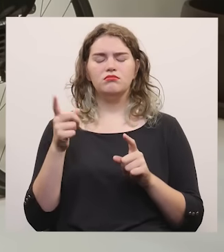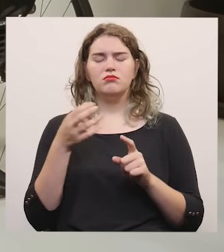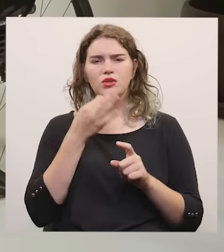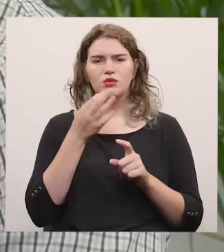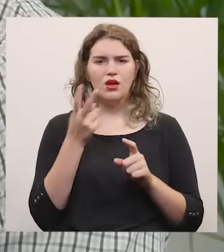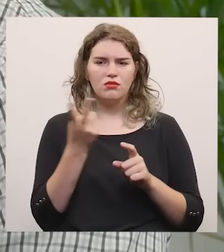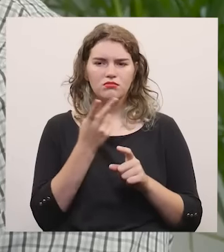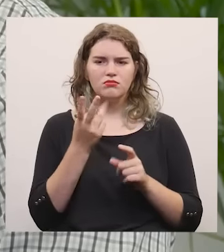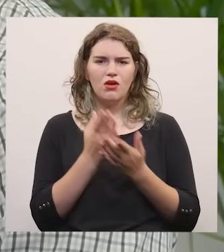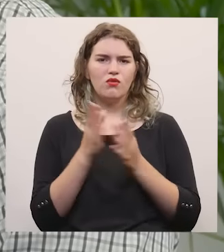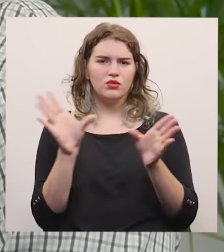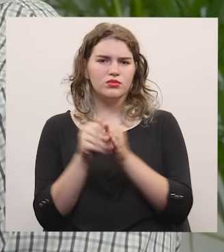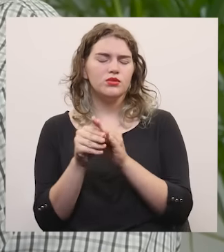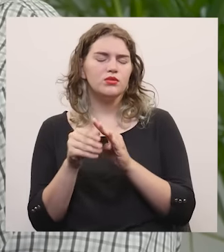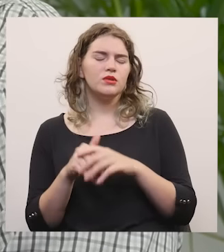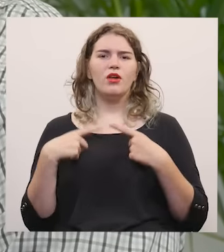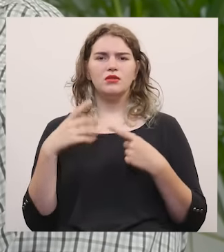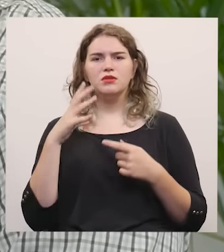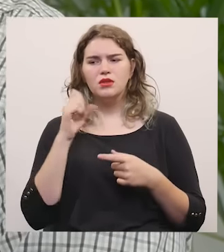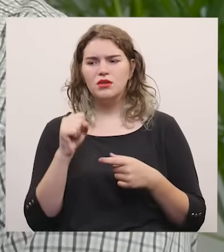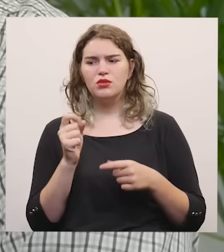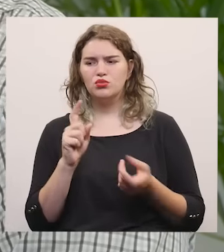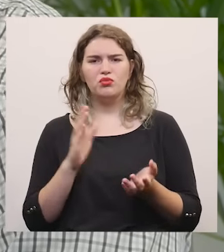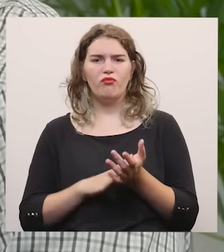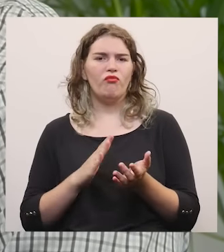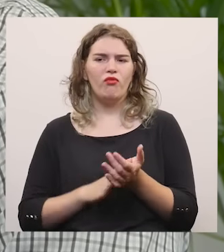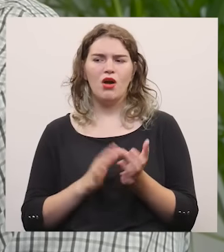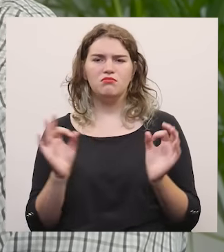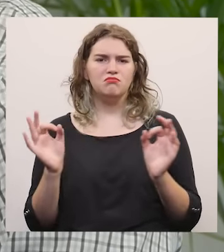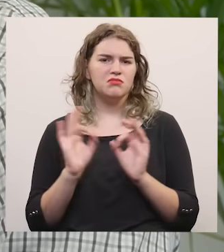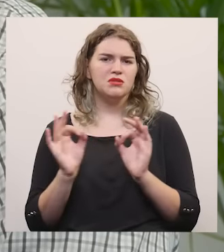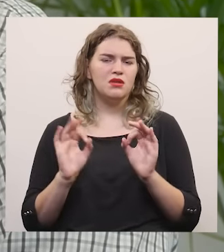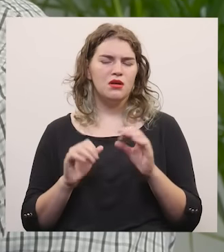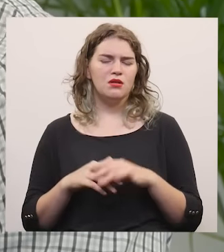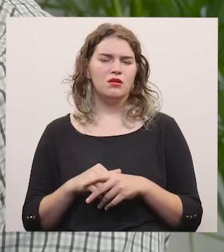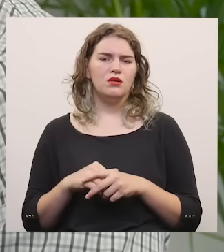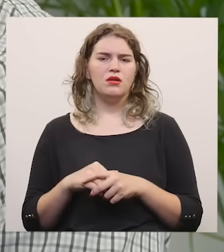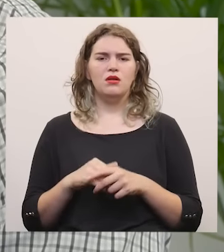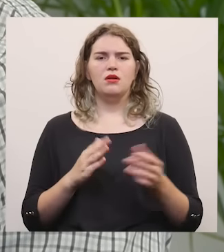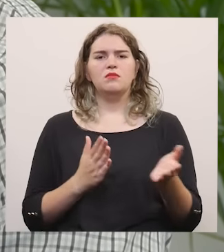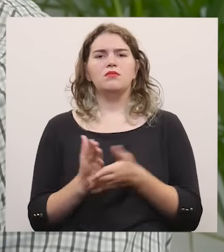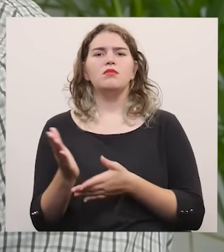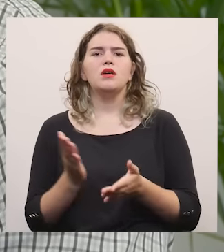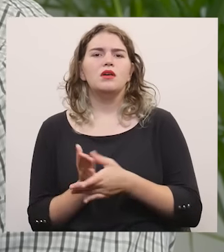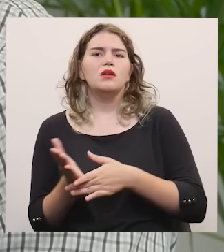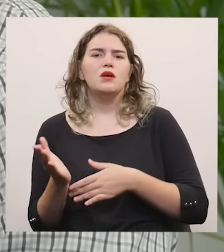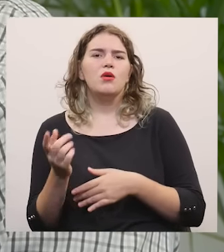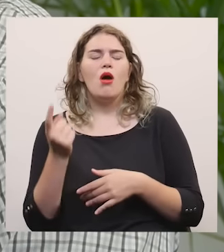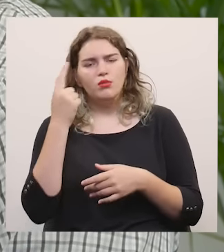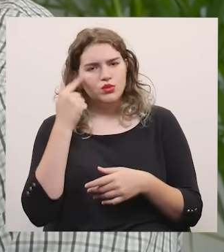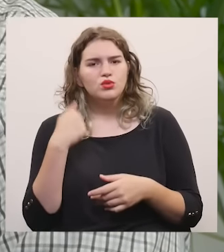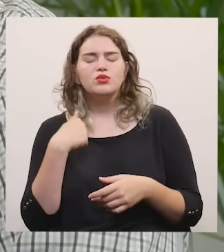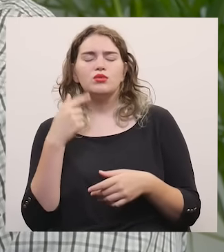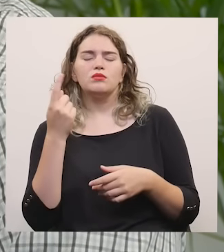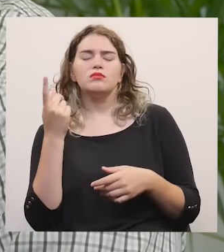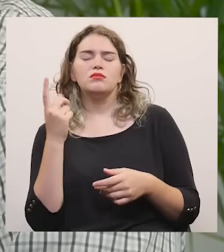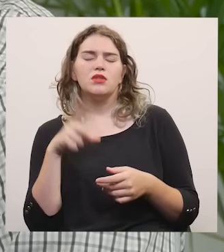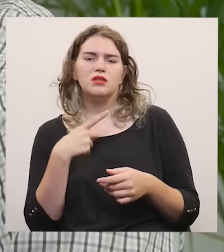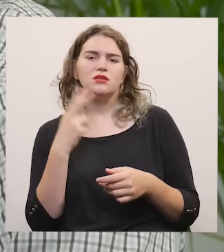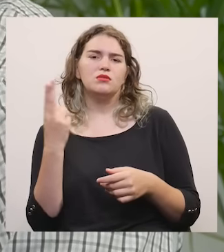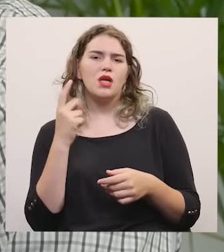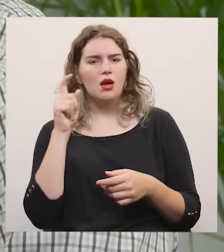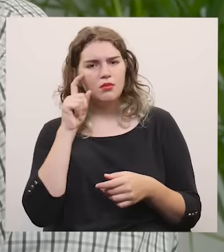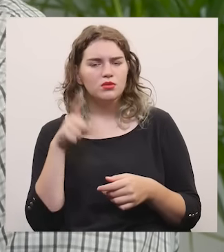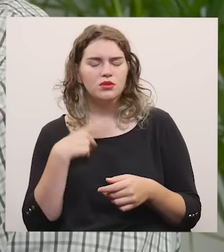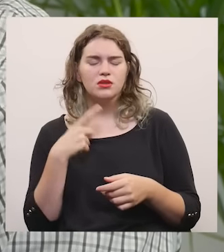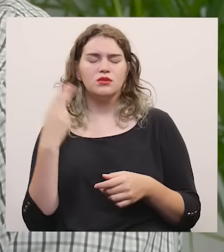Exact. Am avut o viață de creștin nepracticant. Întotdeauna am știut că există Dumnezeu,